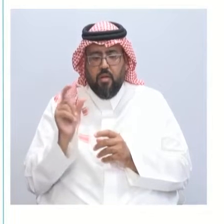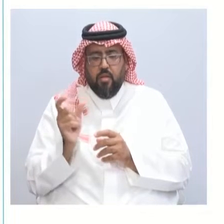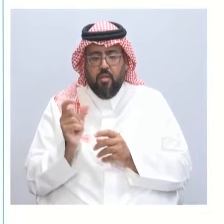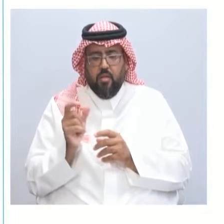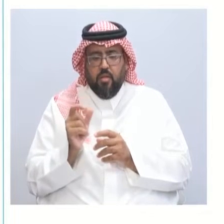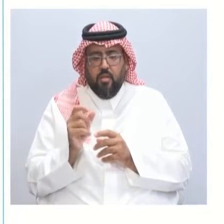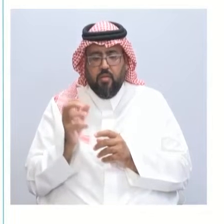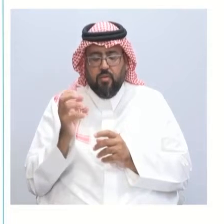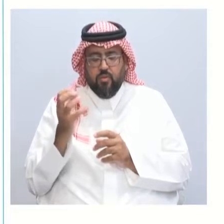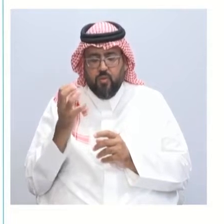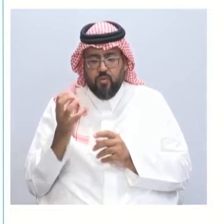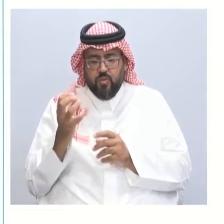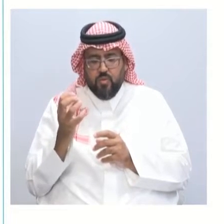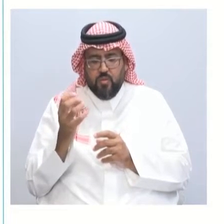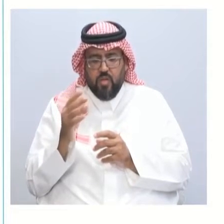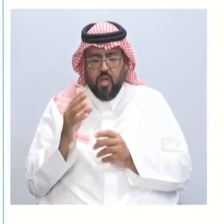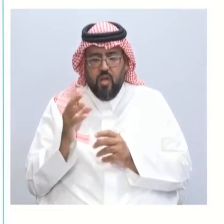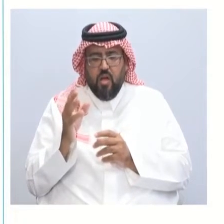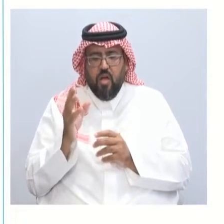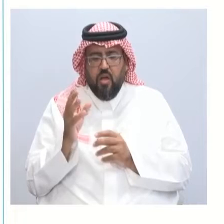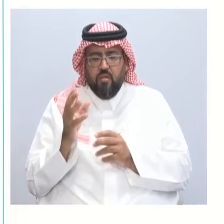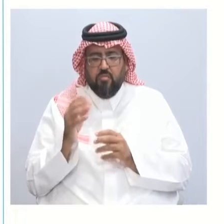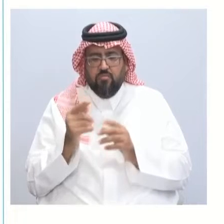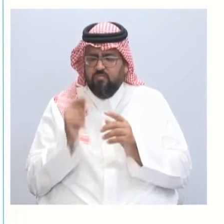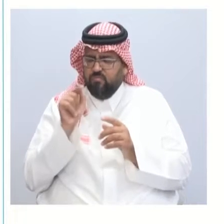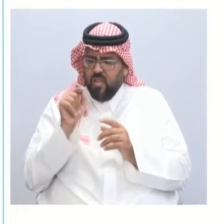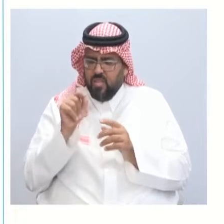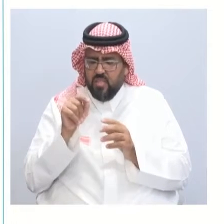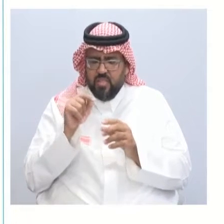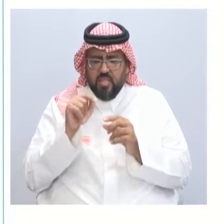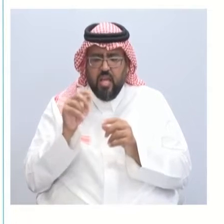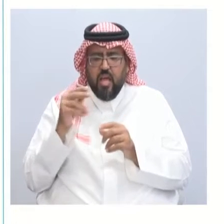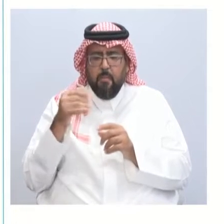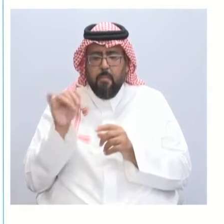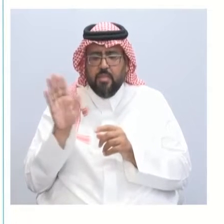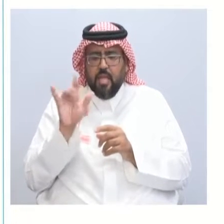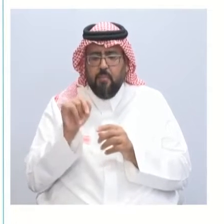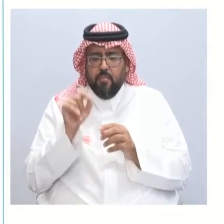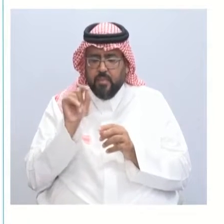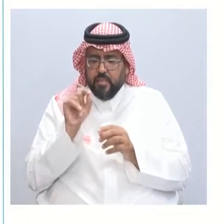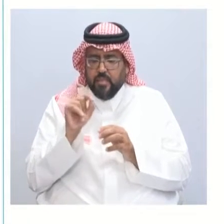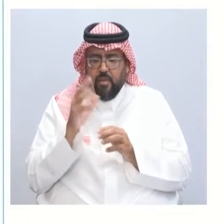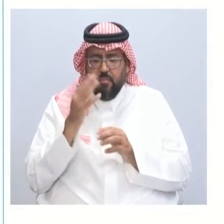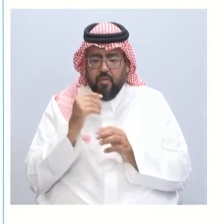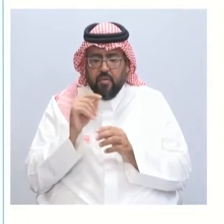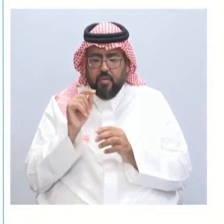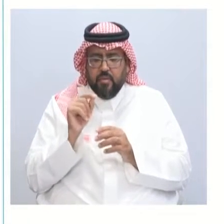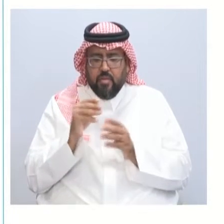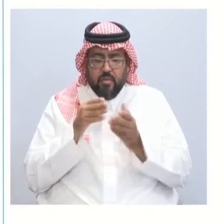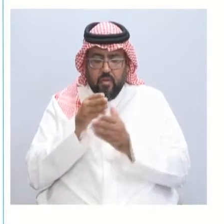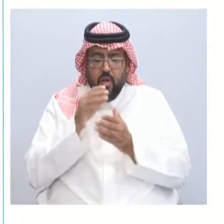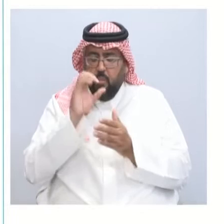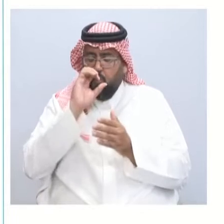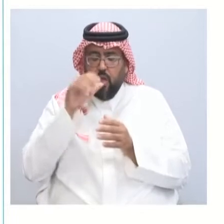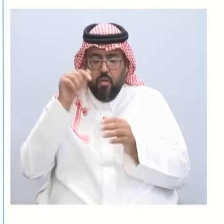وهذه الصخور عديمه المسام عديمه المسام اي لا تعبر مياه